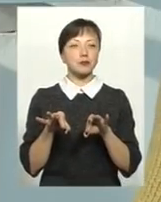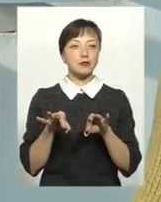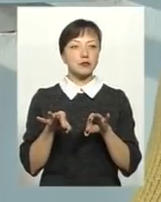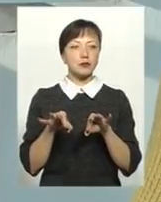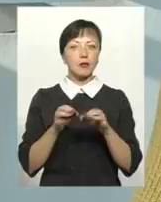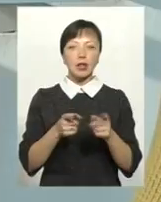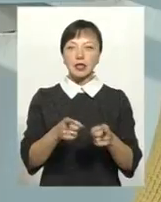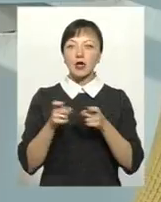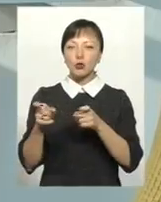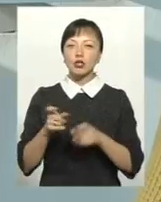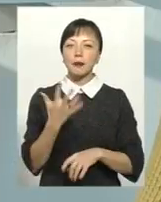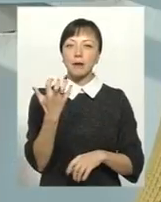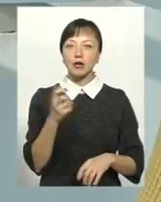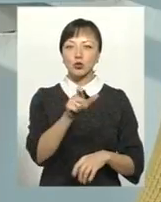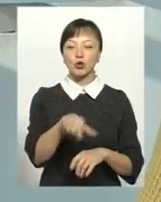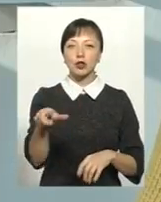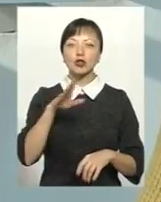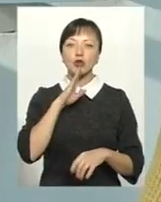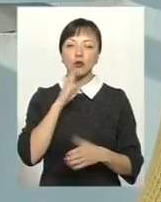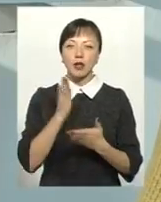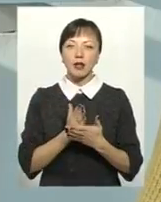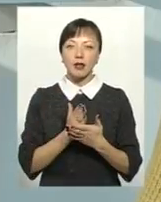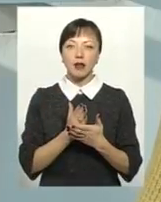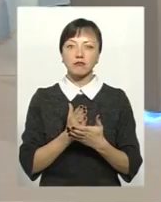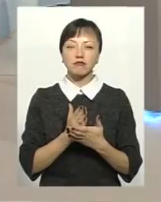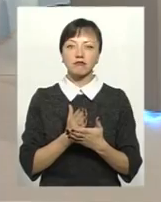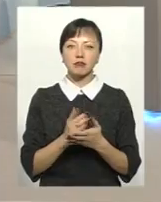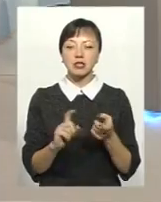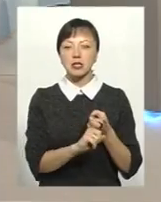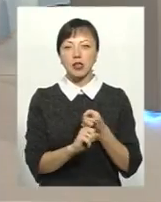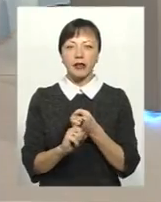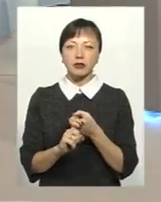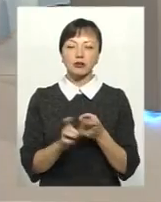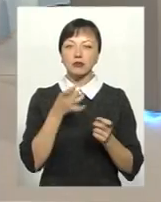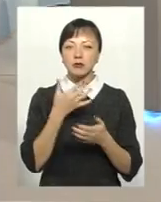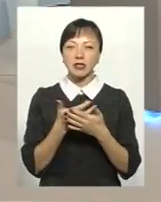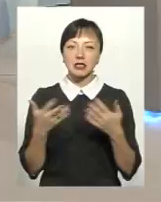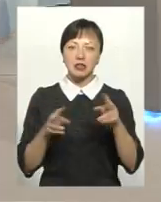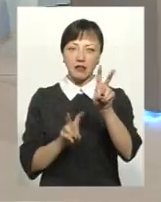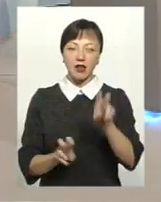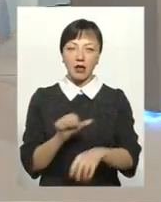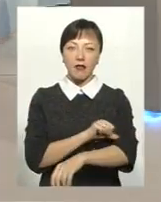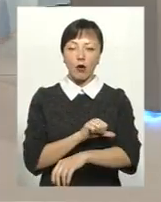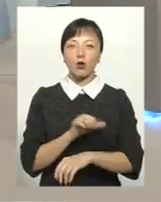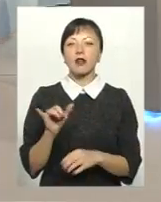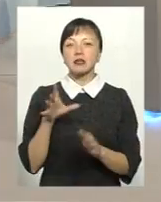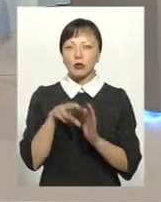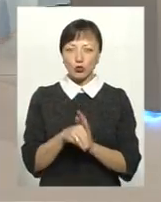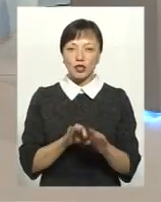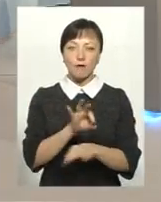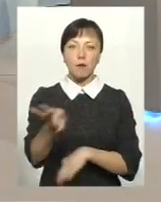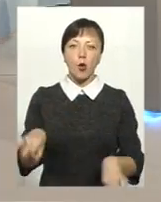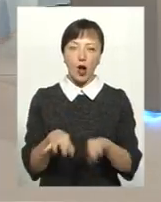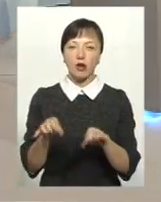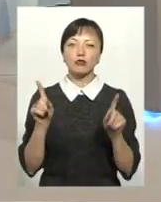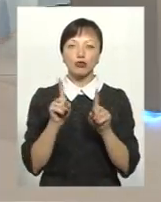залучити 500 жінок, які є залежними від різних видів наркотиків, залучити в проєкт для того, щоб